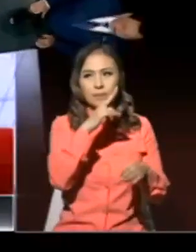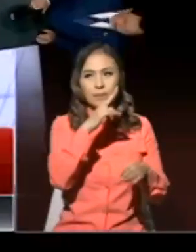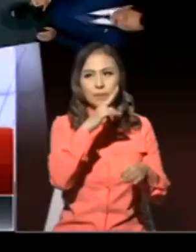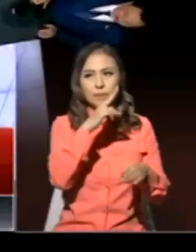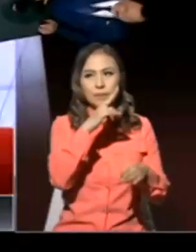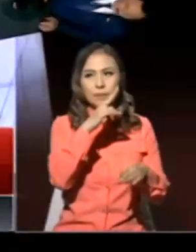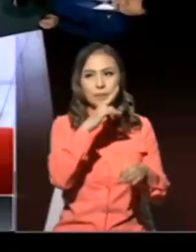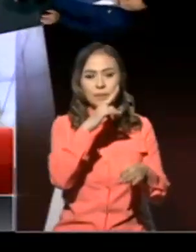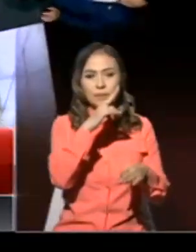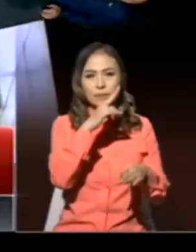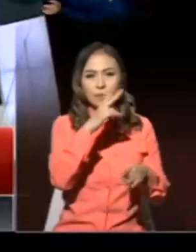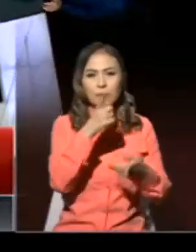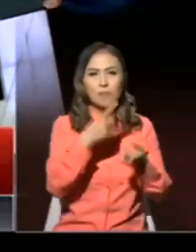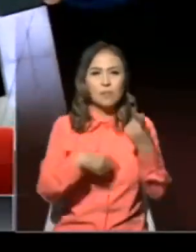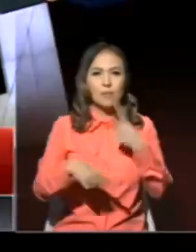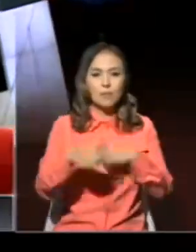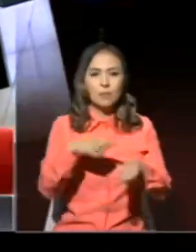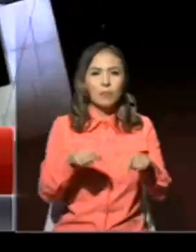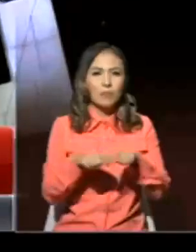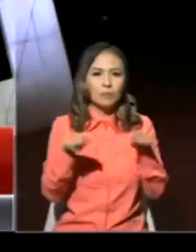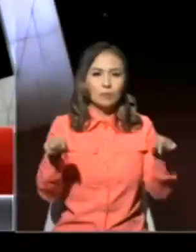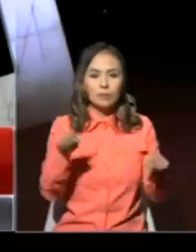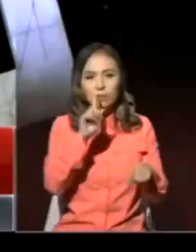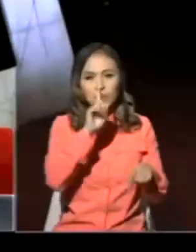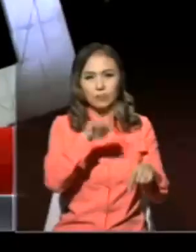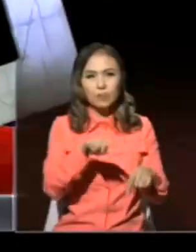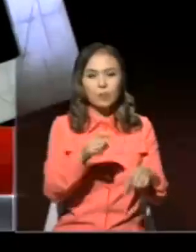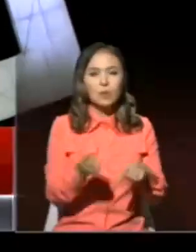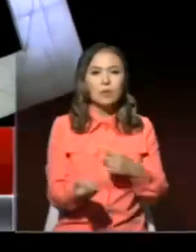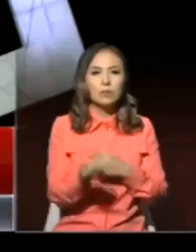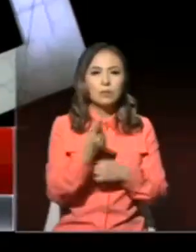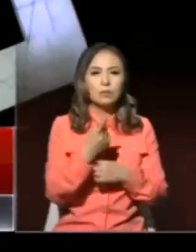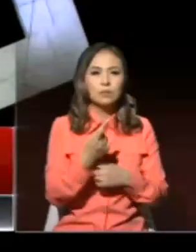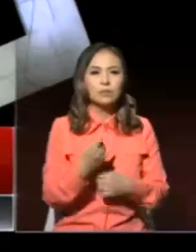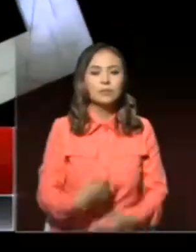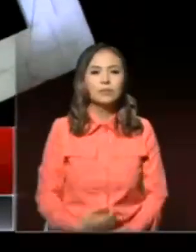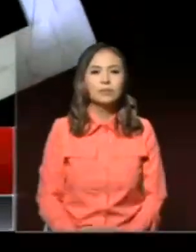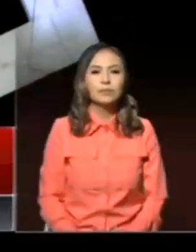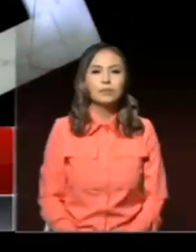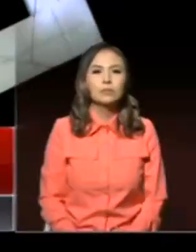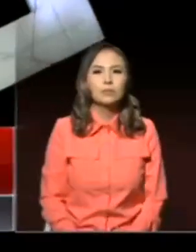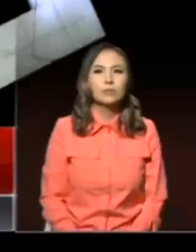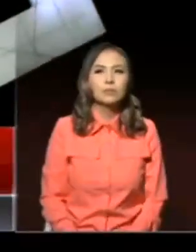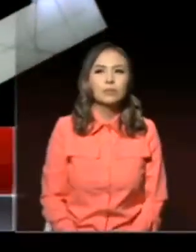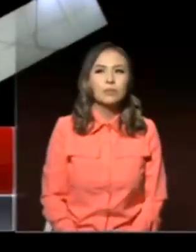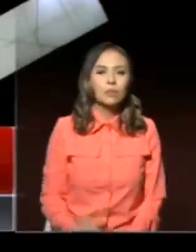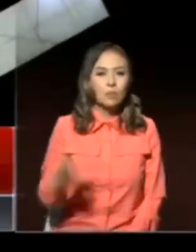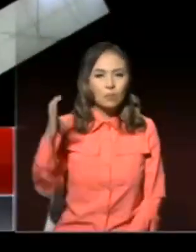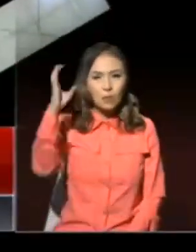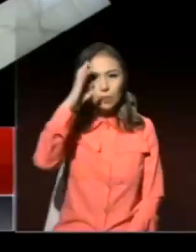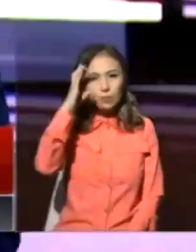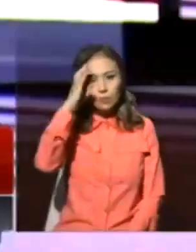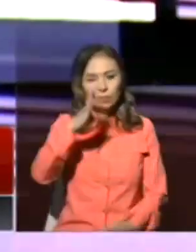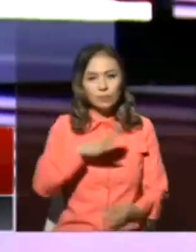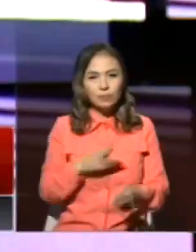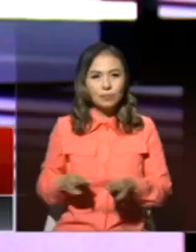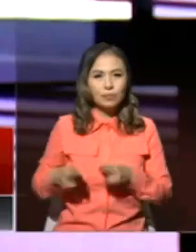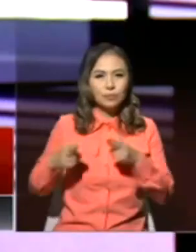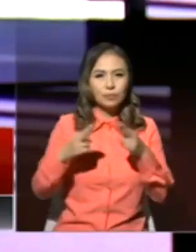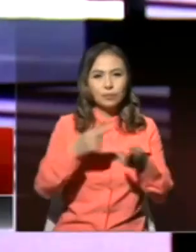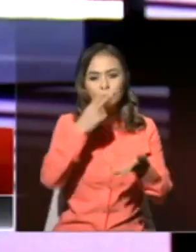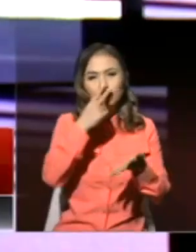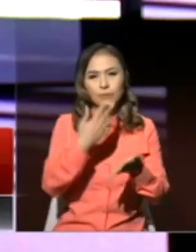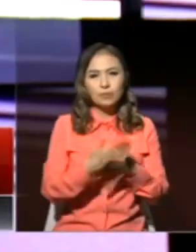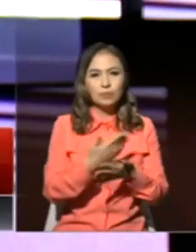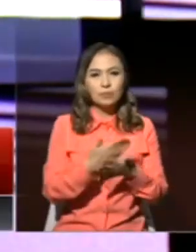Сонда қайтадан ашпайтынымызға қалай кепілдік бере алмайды? Бірақ Өзбекстан барды деп Өзбекстан бізге көрсеткіш